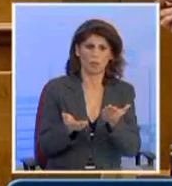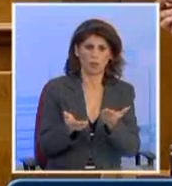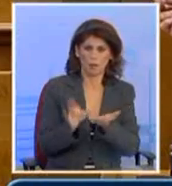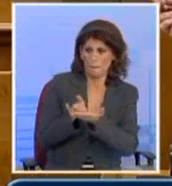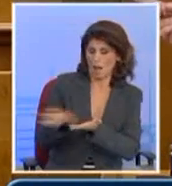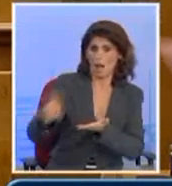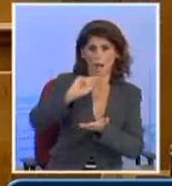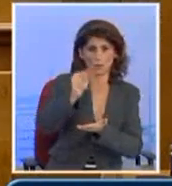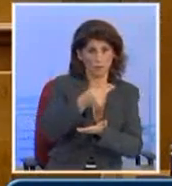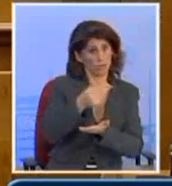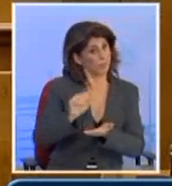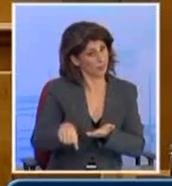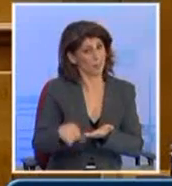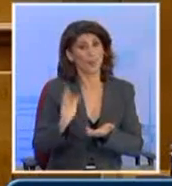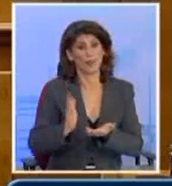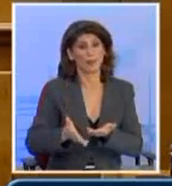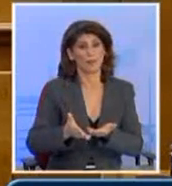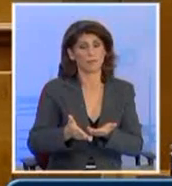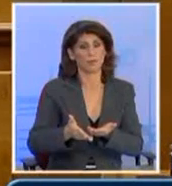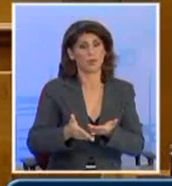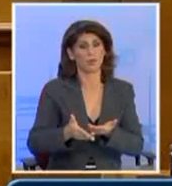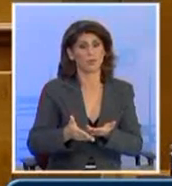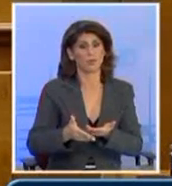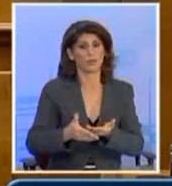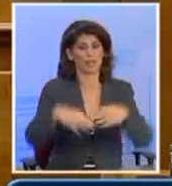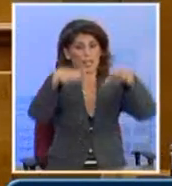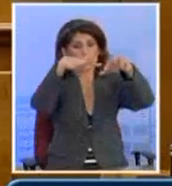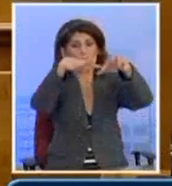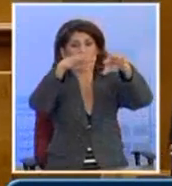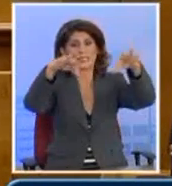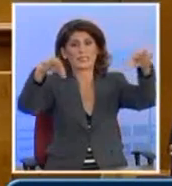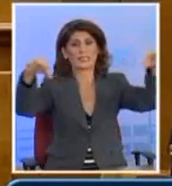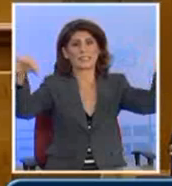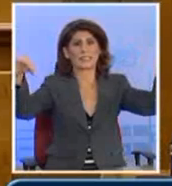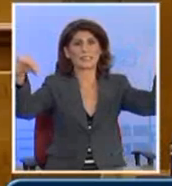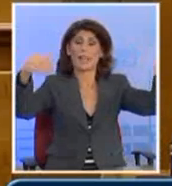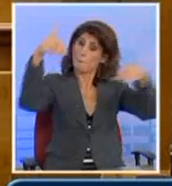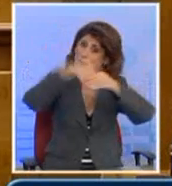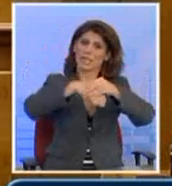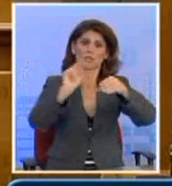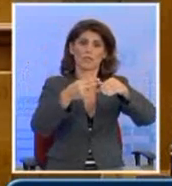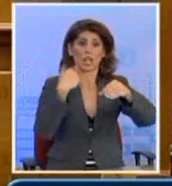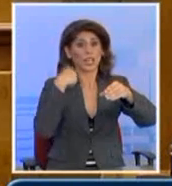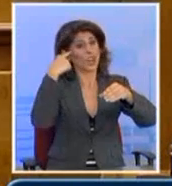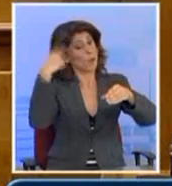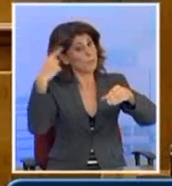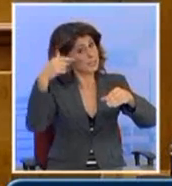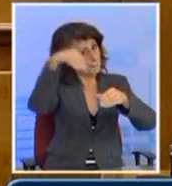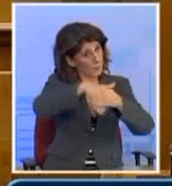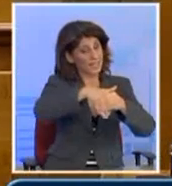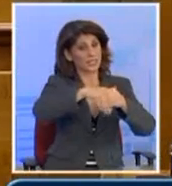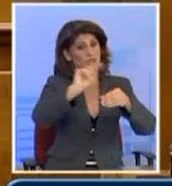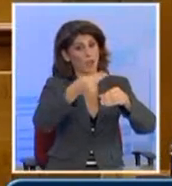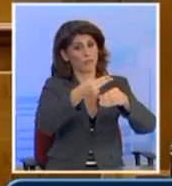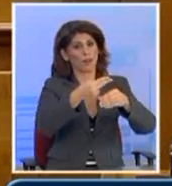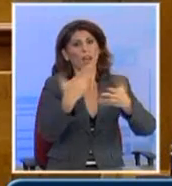ευρώ, ναι, αλλά μπορεί να σε κρεμάσουν στα μανταλάκια μέσα στο ευρώ. Να νομίζεις ότι είσαι μέσα στο ευρώ, αλλά